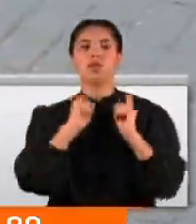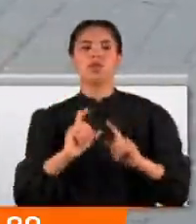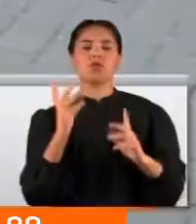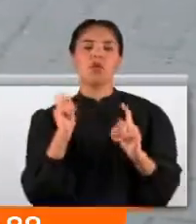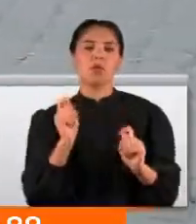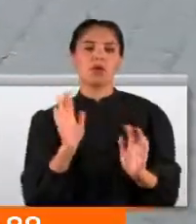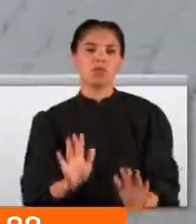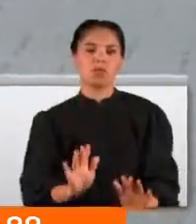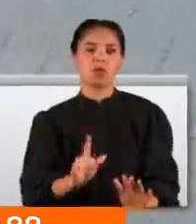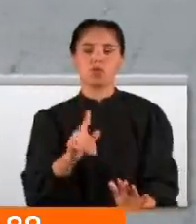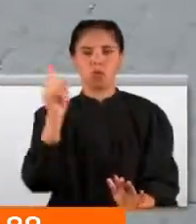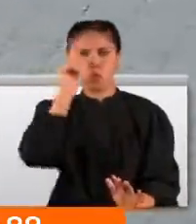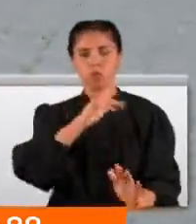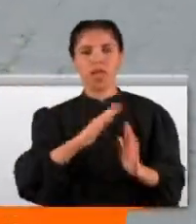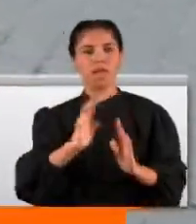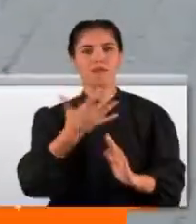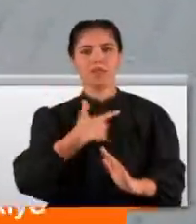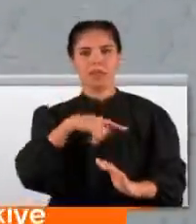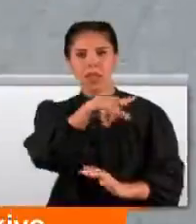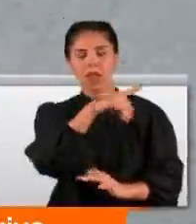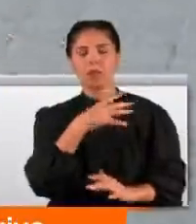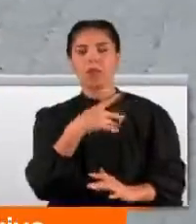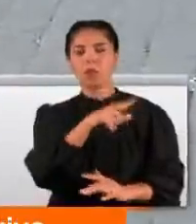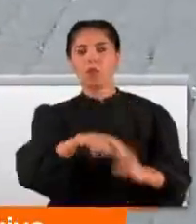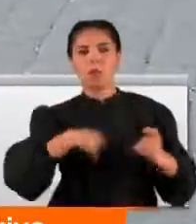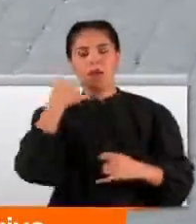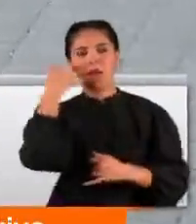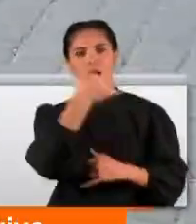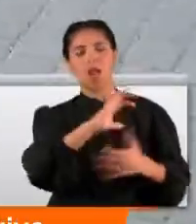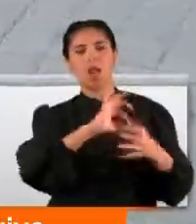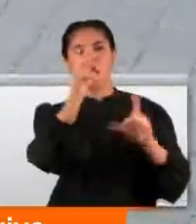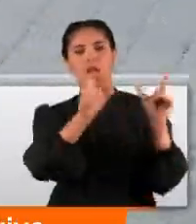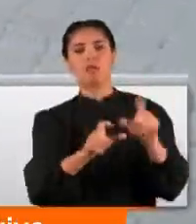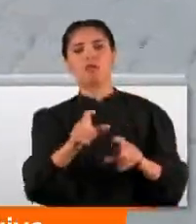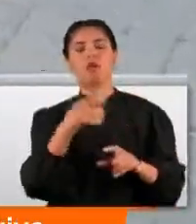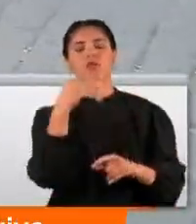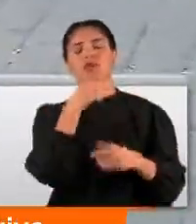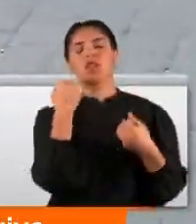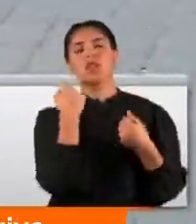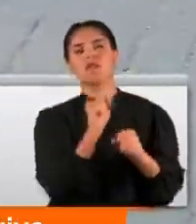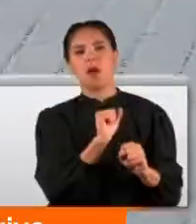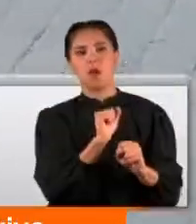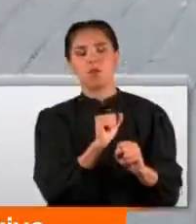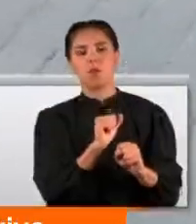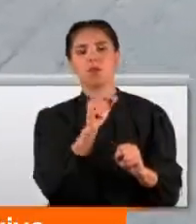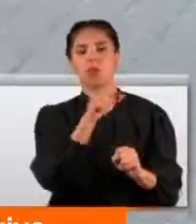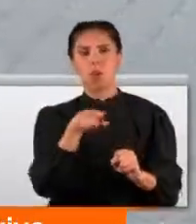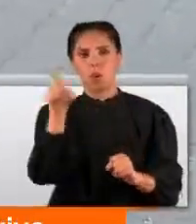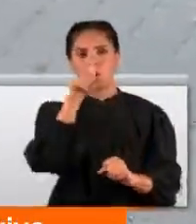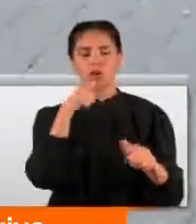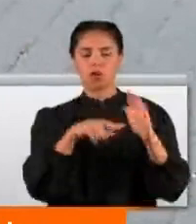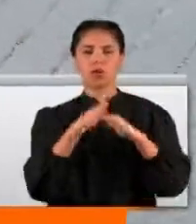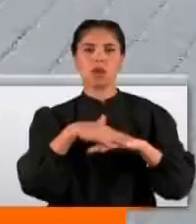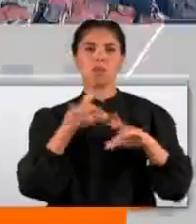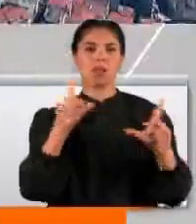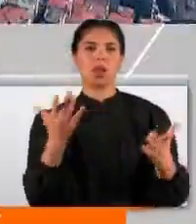oluyor. İşte bu yüzden de ev sahiplerinin kendilerini bu bahaneyle arayan emlakçılara fırsat vermemesi, hatta onları şikayet